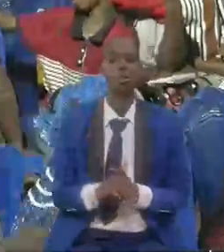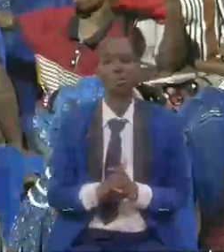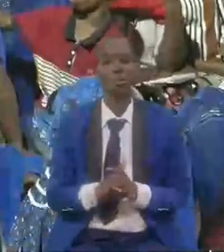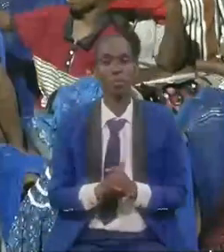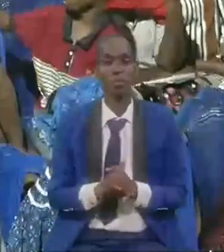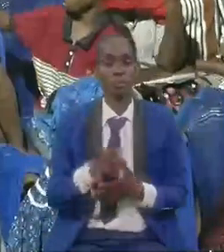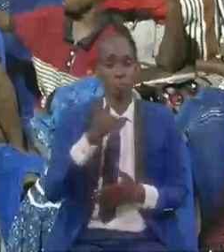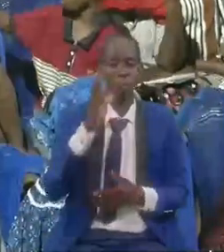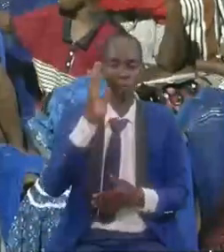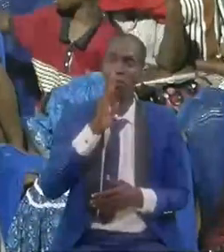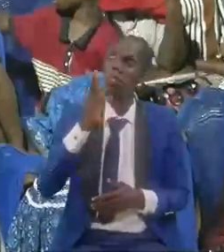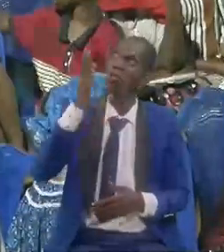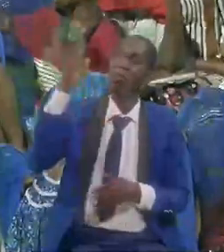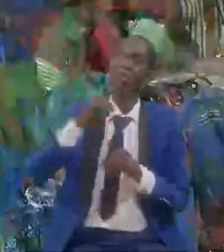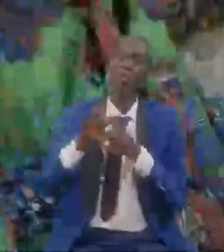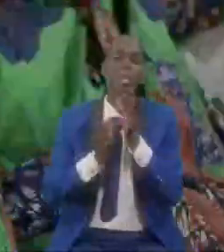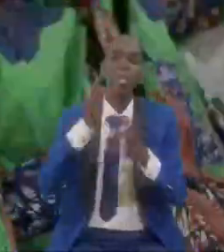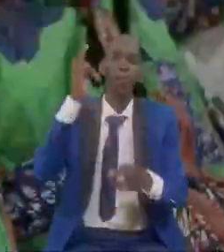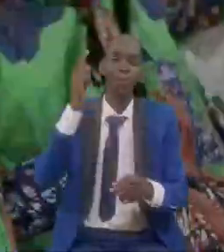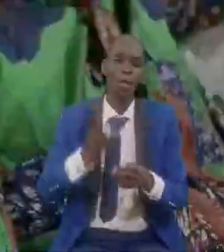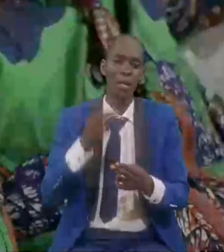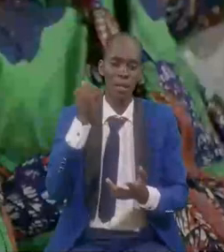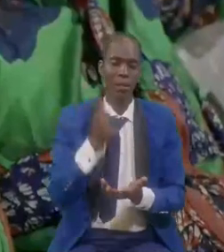Et tu seras au nom de Jésus.